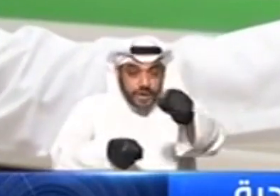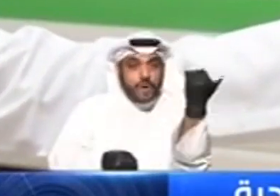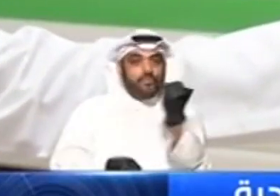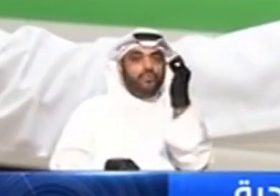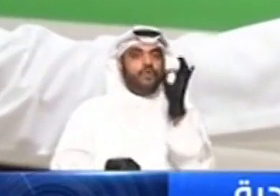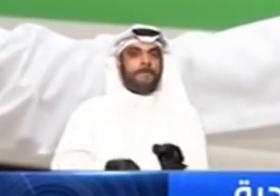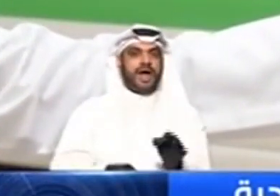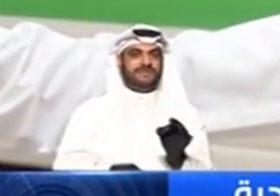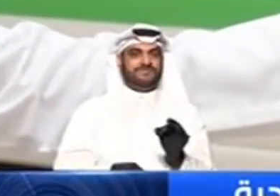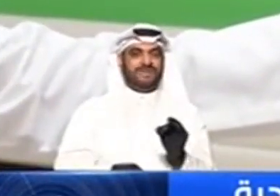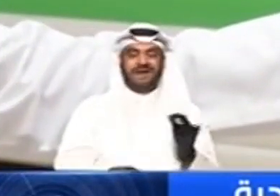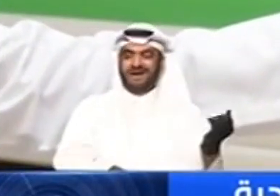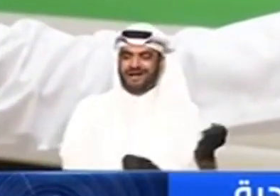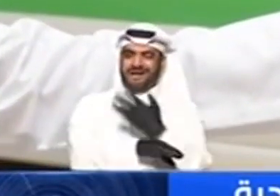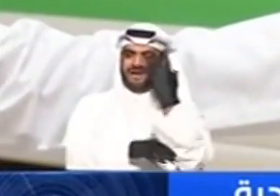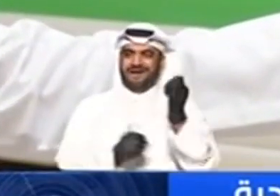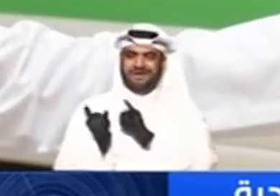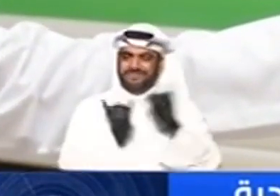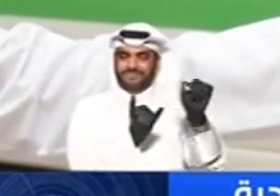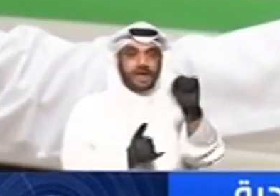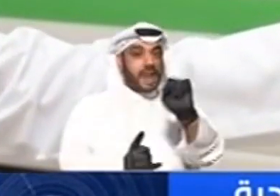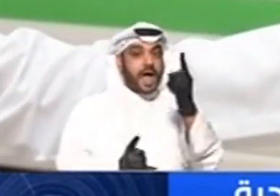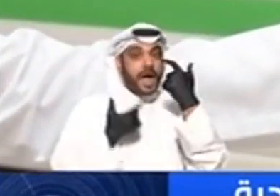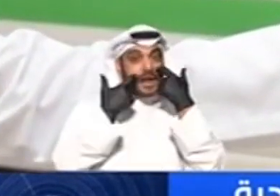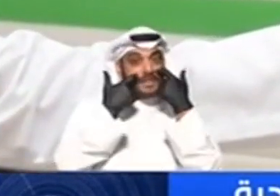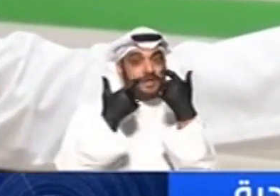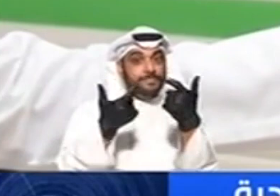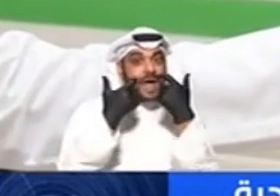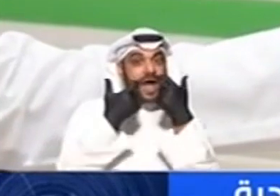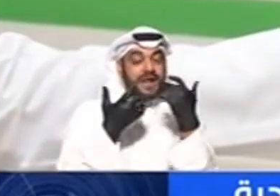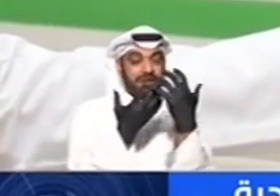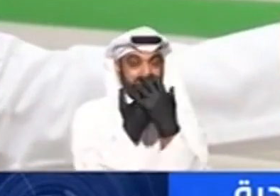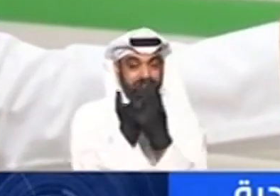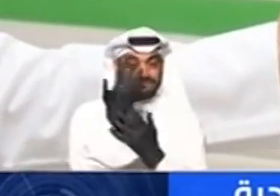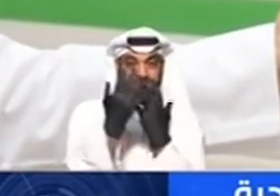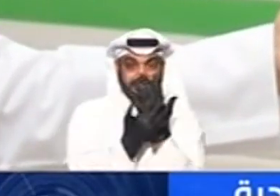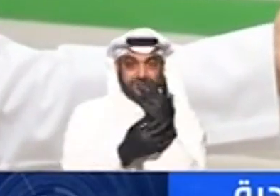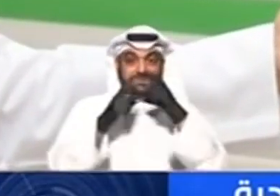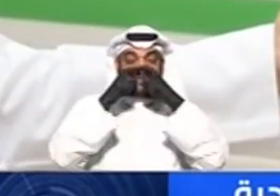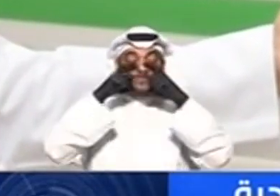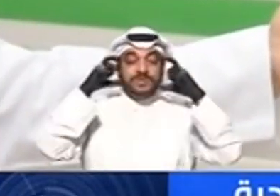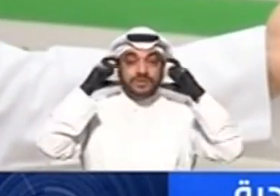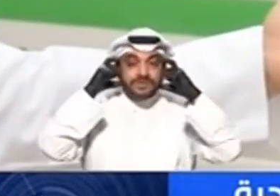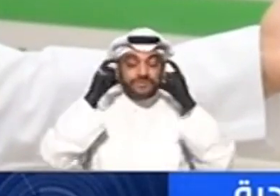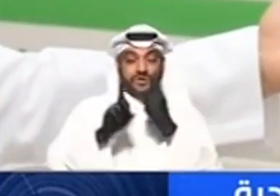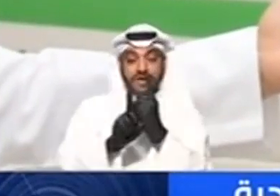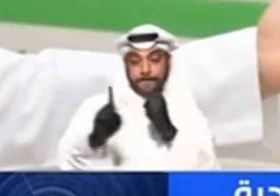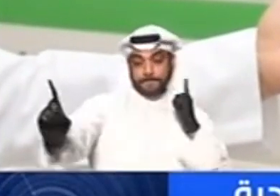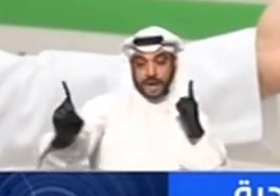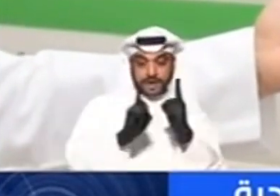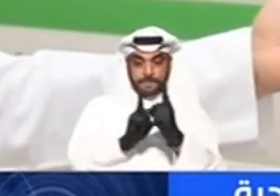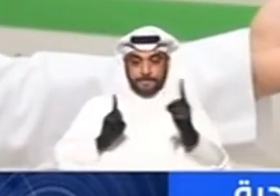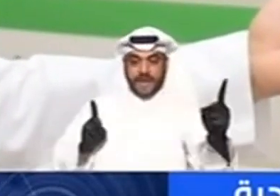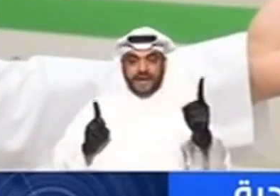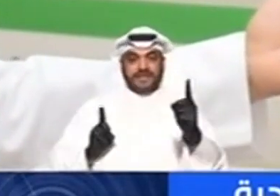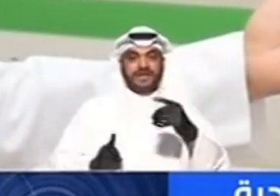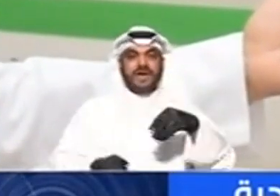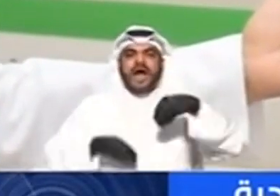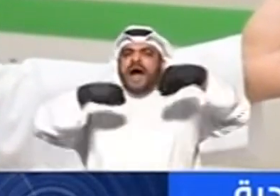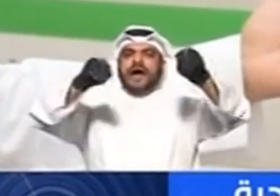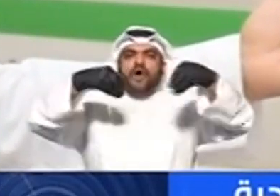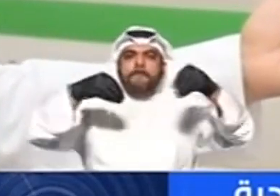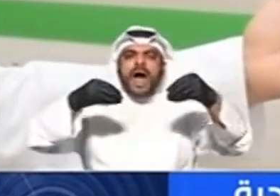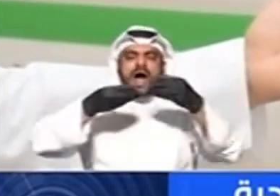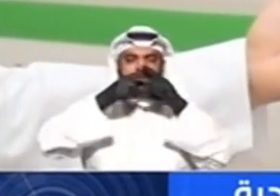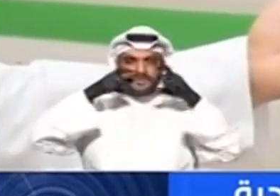تنعدم عدم الحرص على التباعد الاجتماعي وأيضا تغطية الأنف والفم سواء كان بقطعة قماشية أو